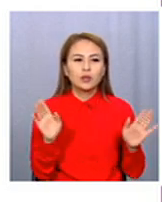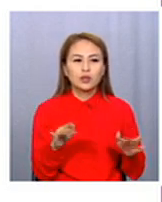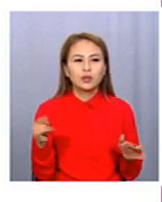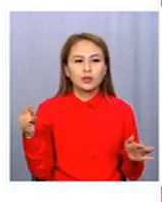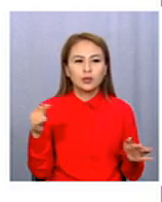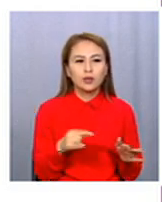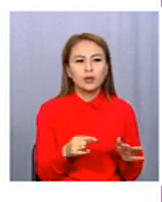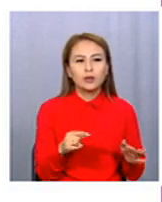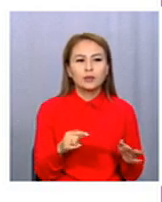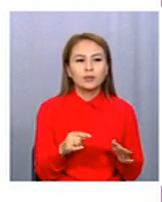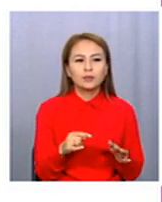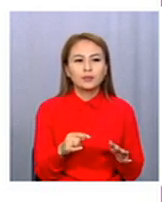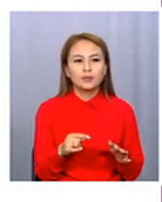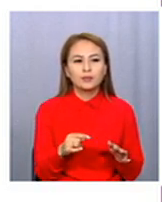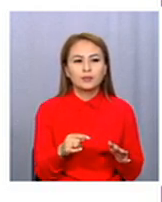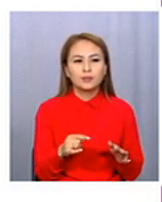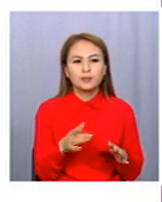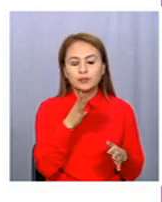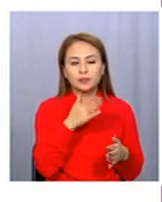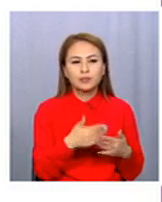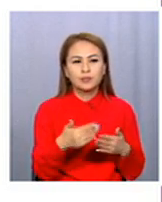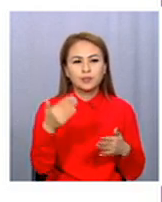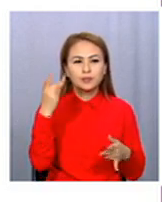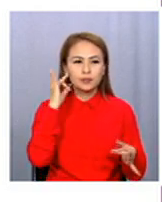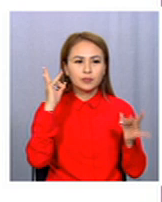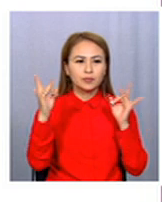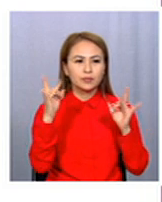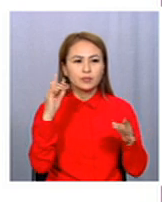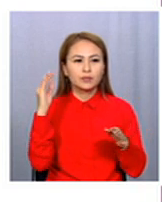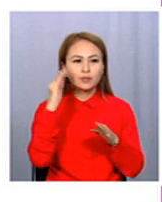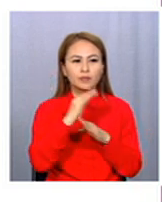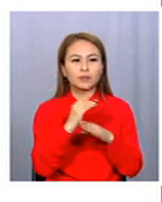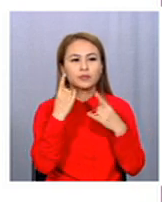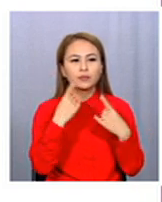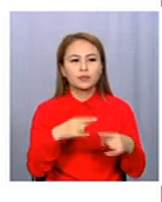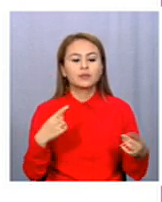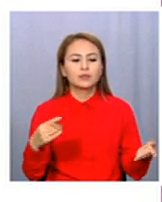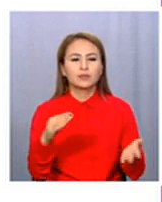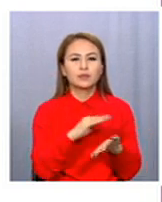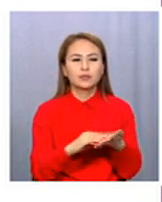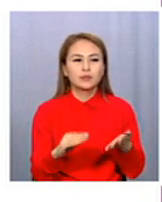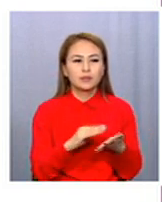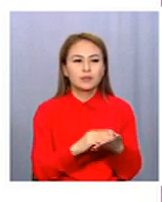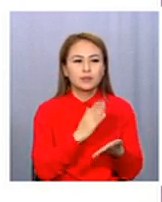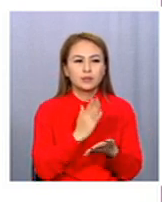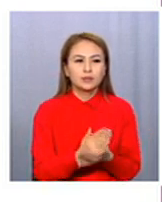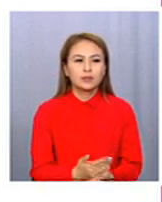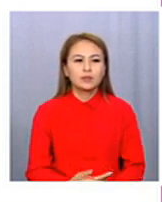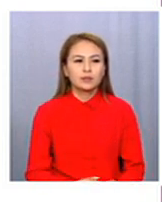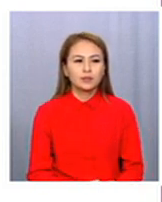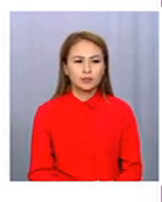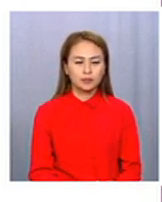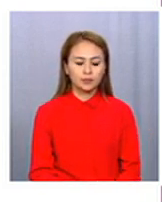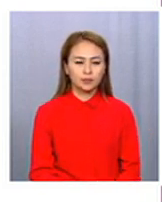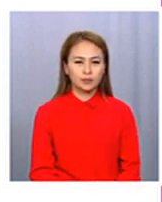көгершін, таң алдындағы дабыл және тағы басқа шығармалары бар.